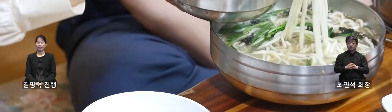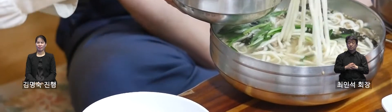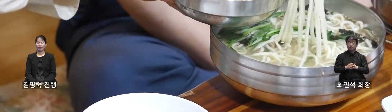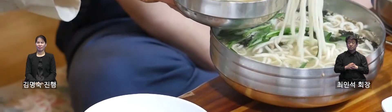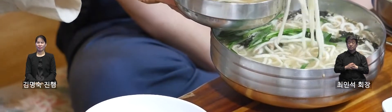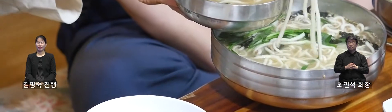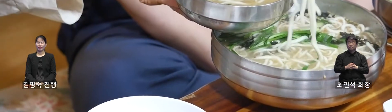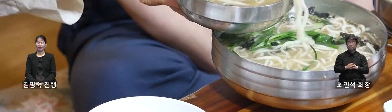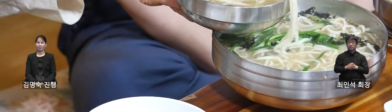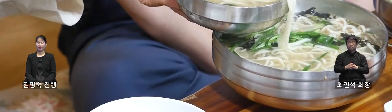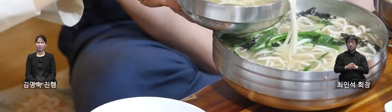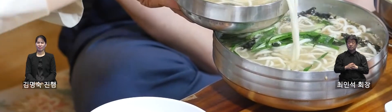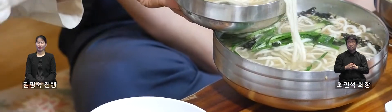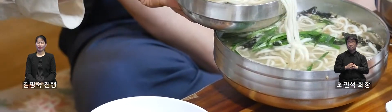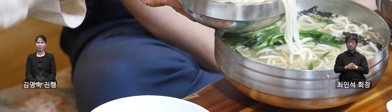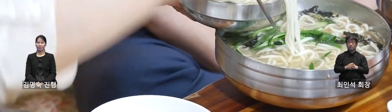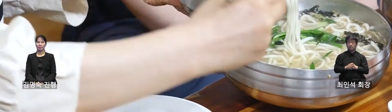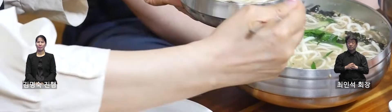좀 덜고